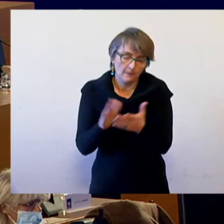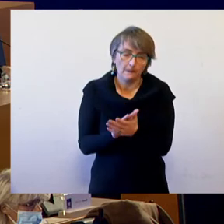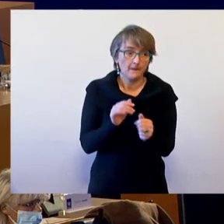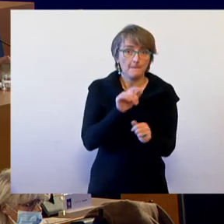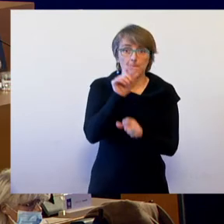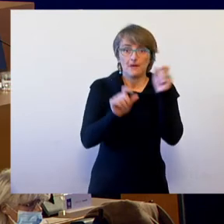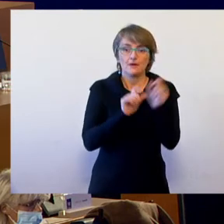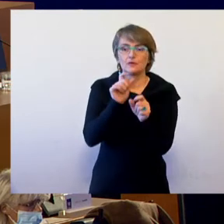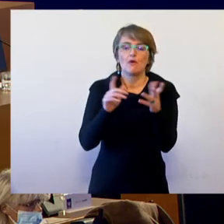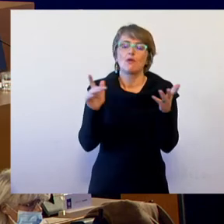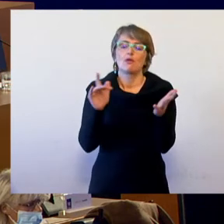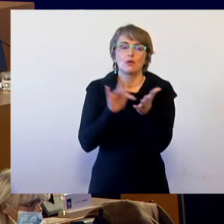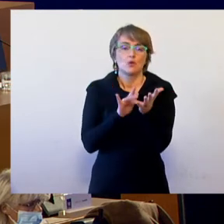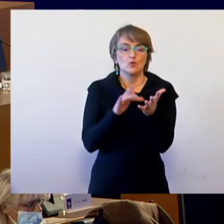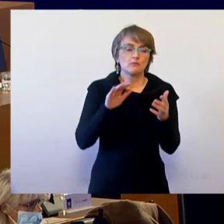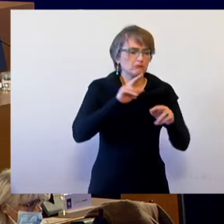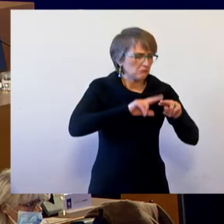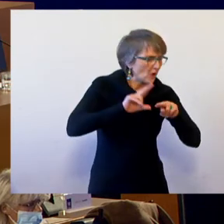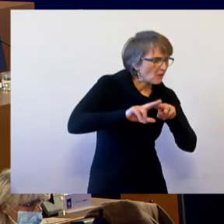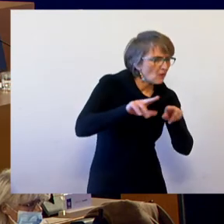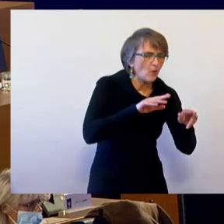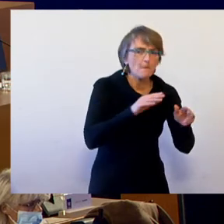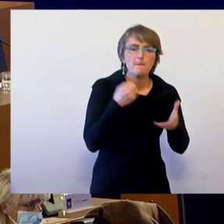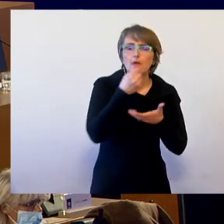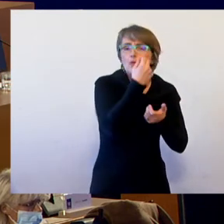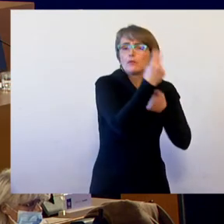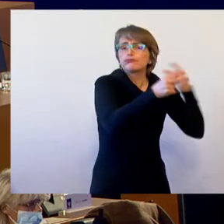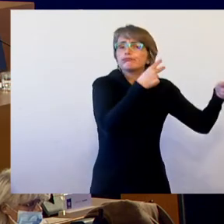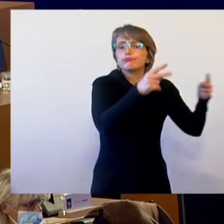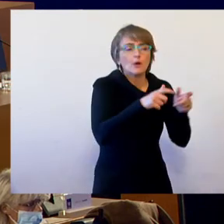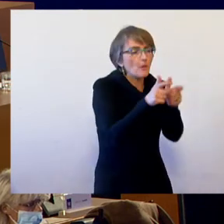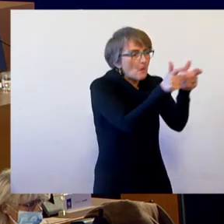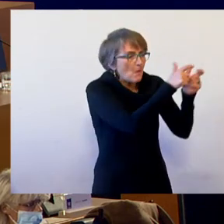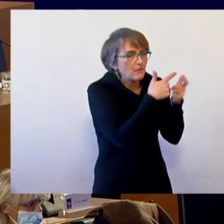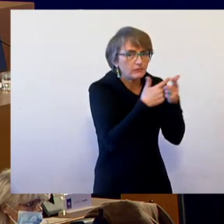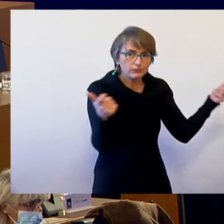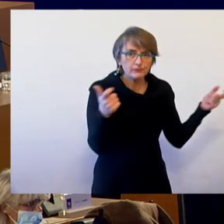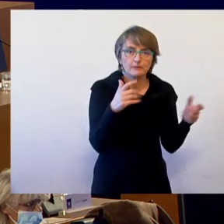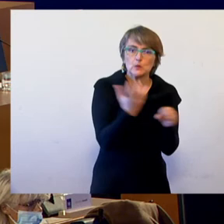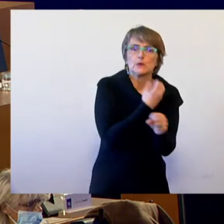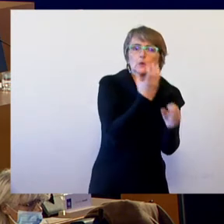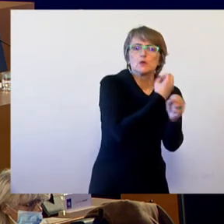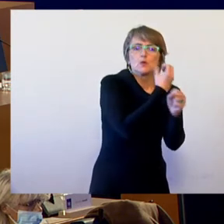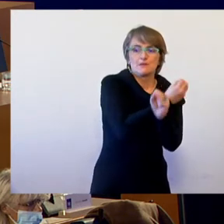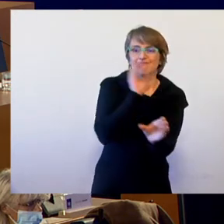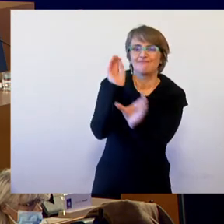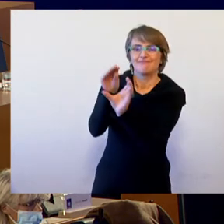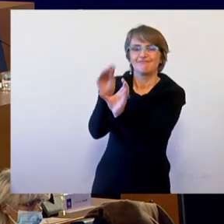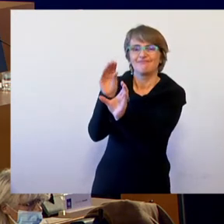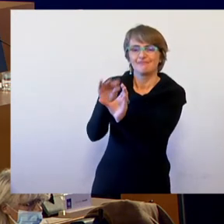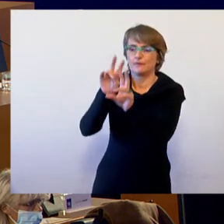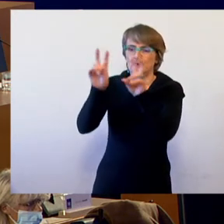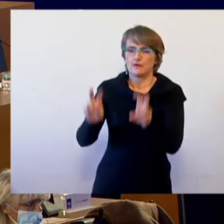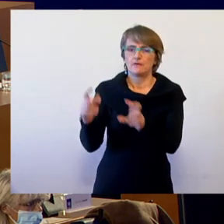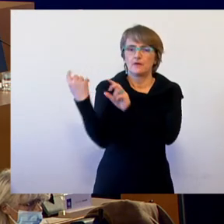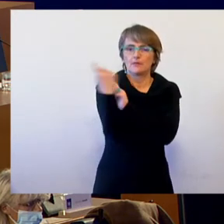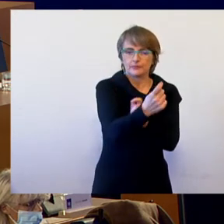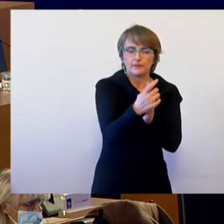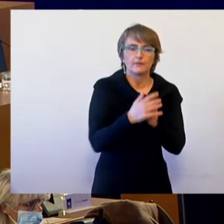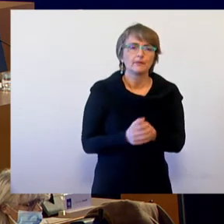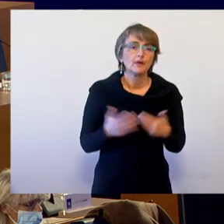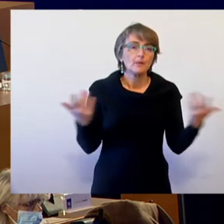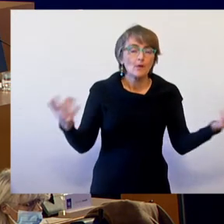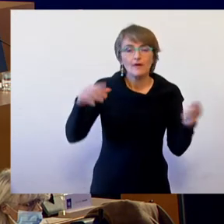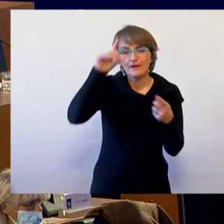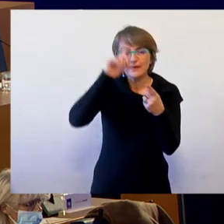certificats liés aux travaux qu'elles ont réalisés sur leur patrimoine. Je tiens à disposition la liste, alors non pas de